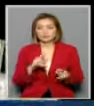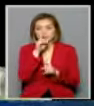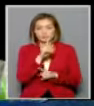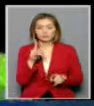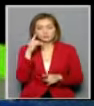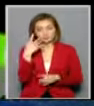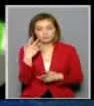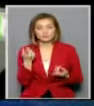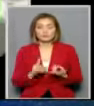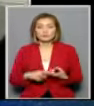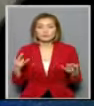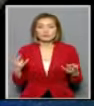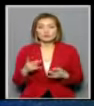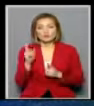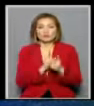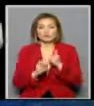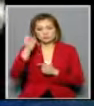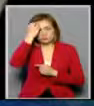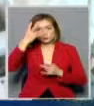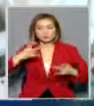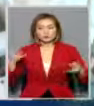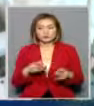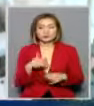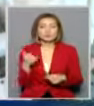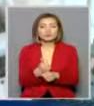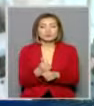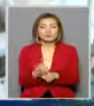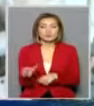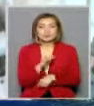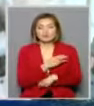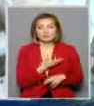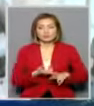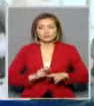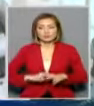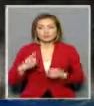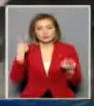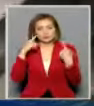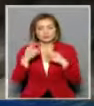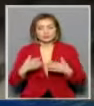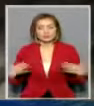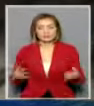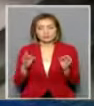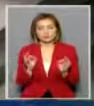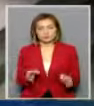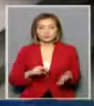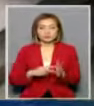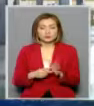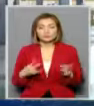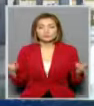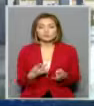с психологией. Нужно менять сознание людей. Главный источник богатства – это наличие идеи и умение реализовывать